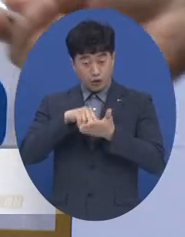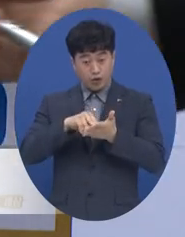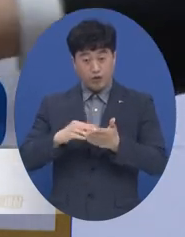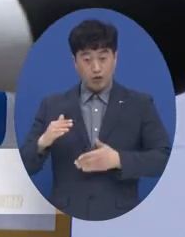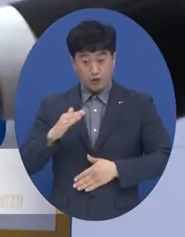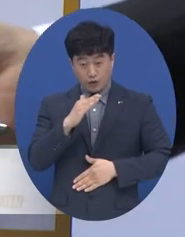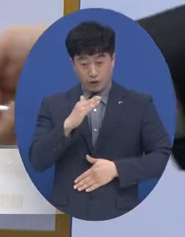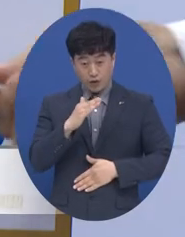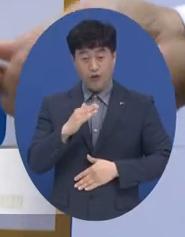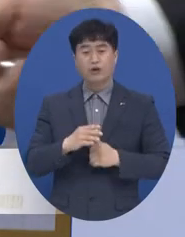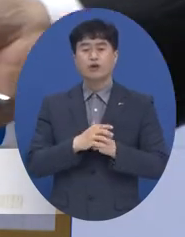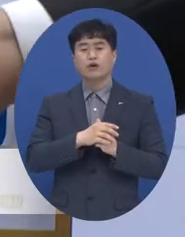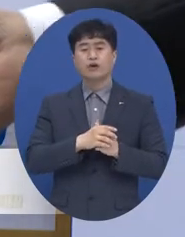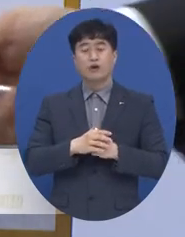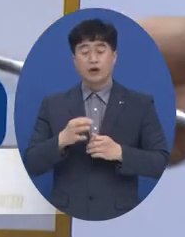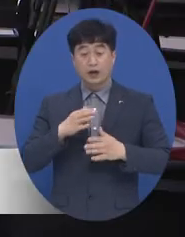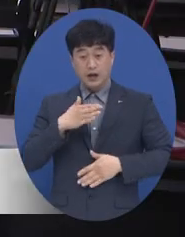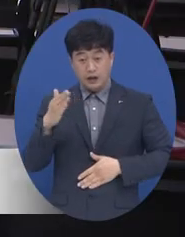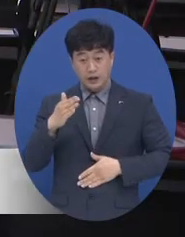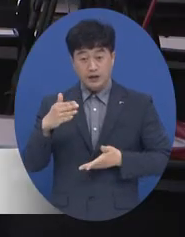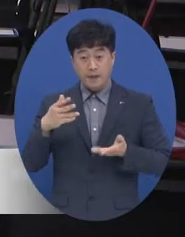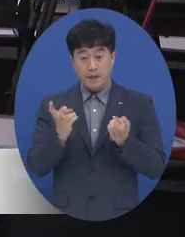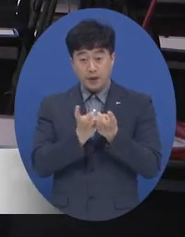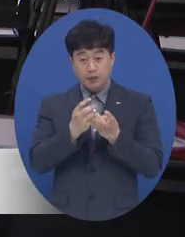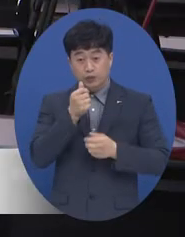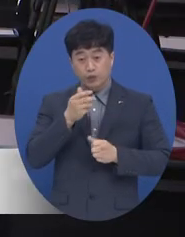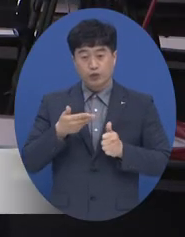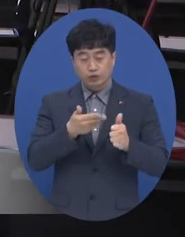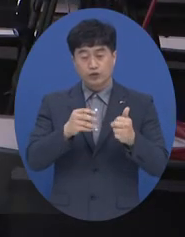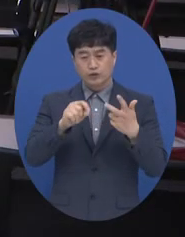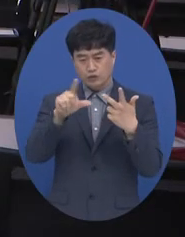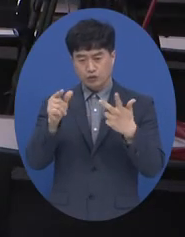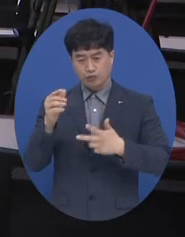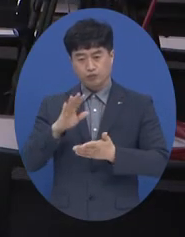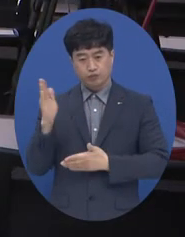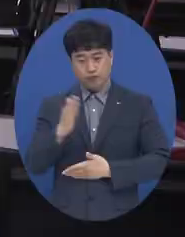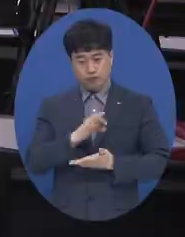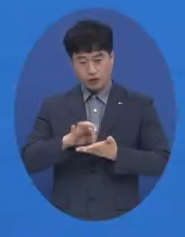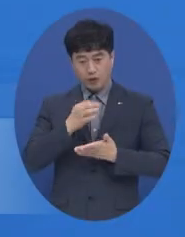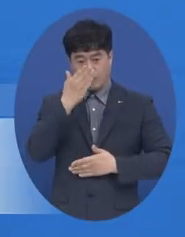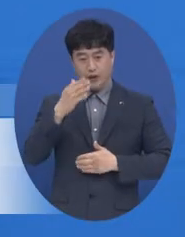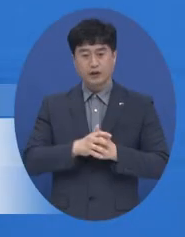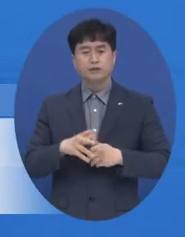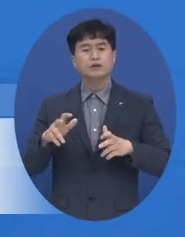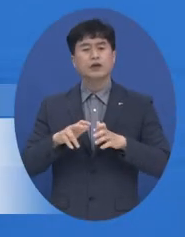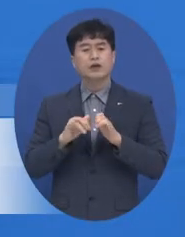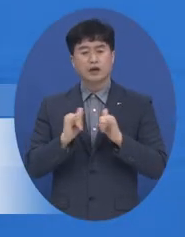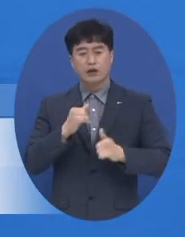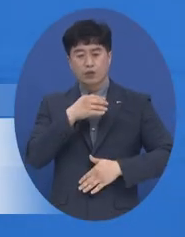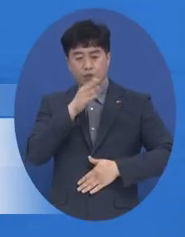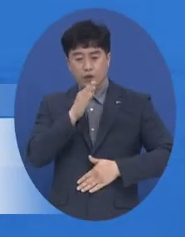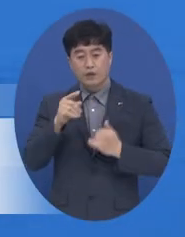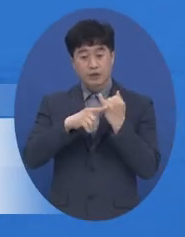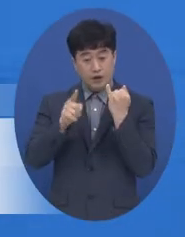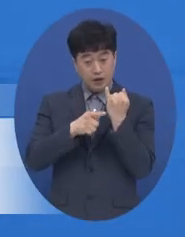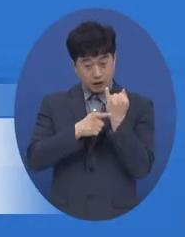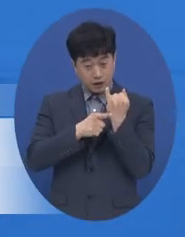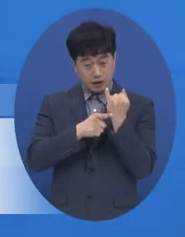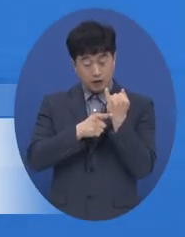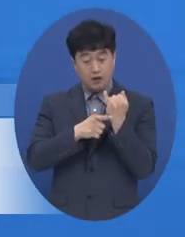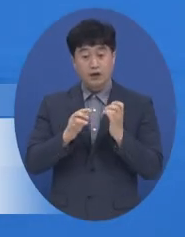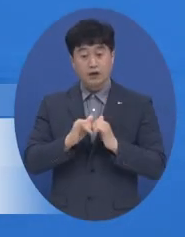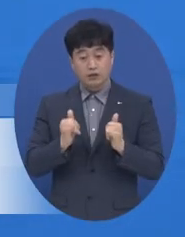찾아가는 길도 알 수 있는 기술로 오는 7월부터 이용할 수 있습니다 장애인 노인 임산부